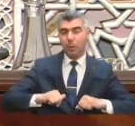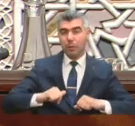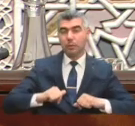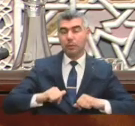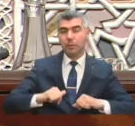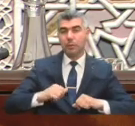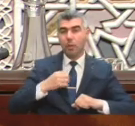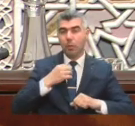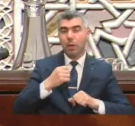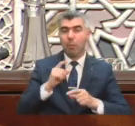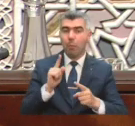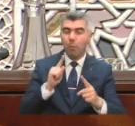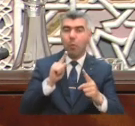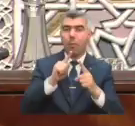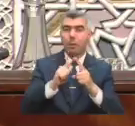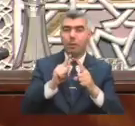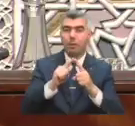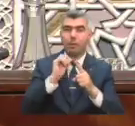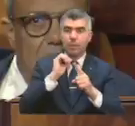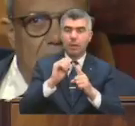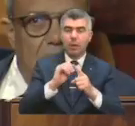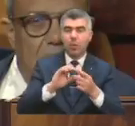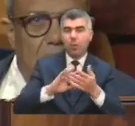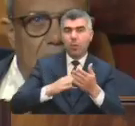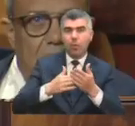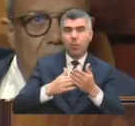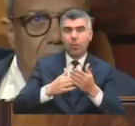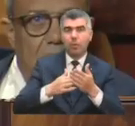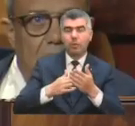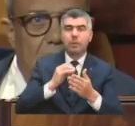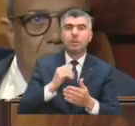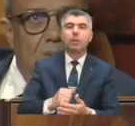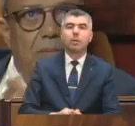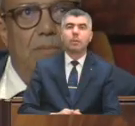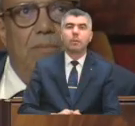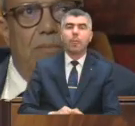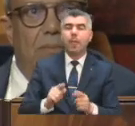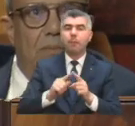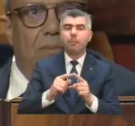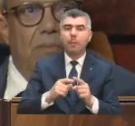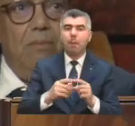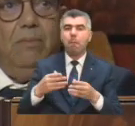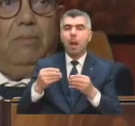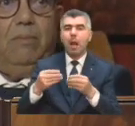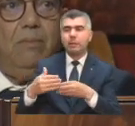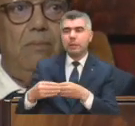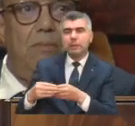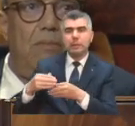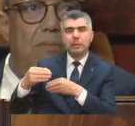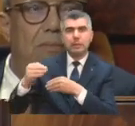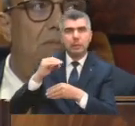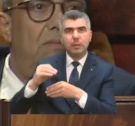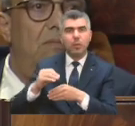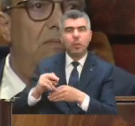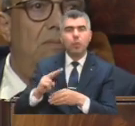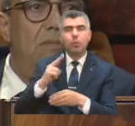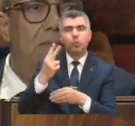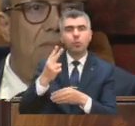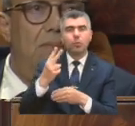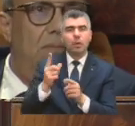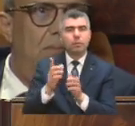معكم مباشره لمعهد التكوين المهني ديال قلعه الصراغنه. هذا المعهد في الشق ديالو التقني المتخصص فيه جوج